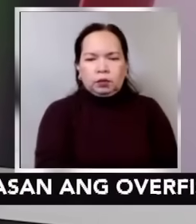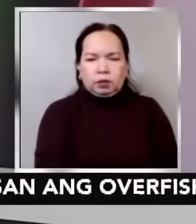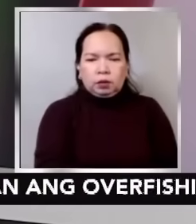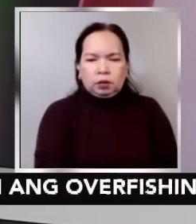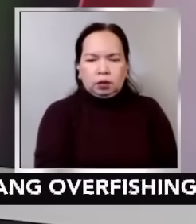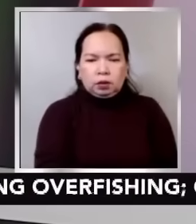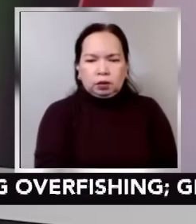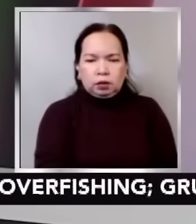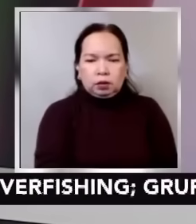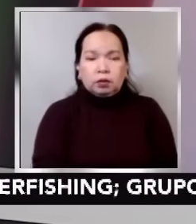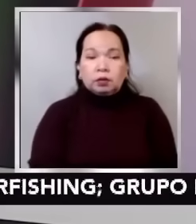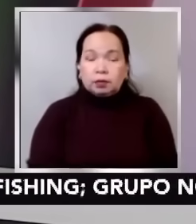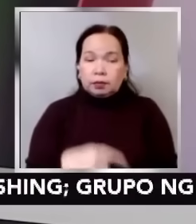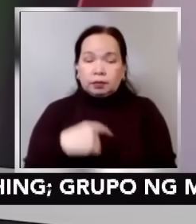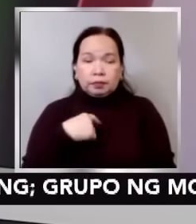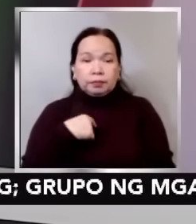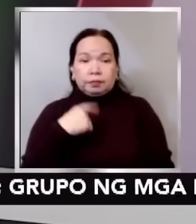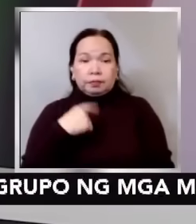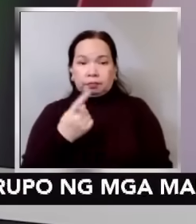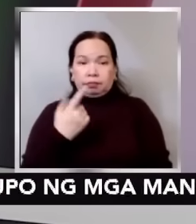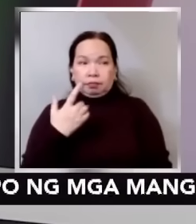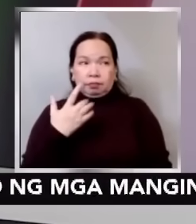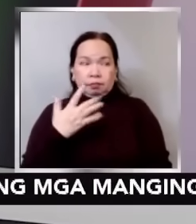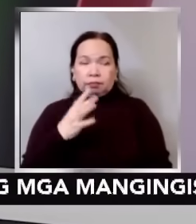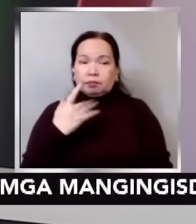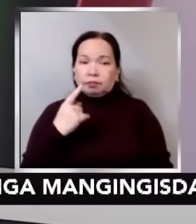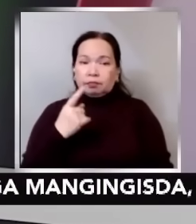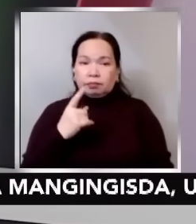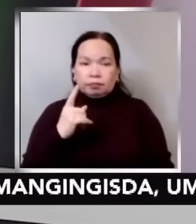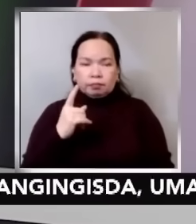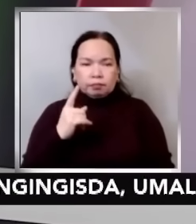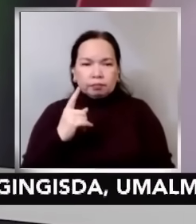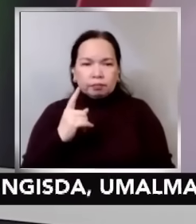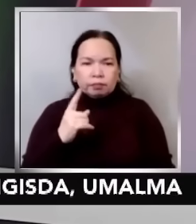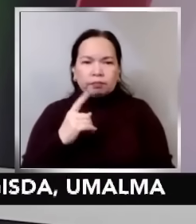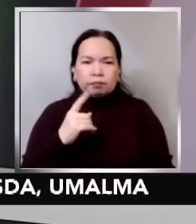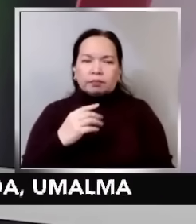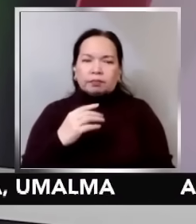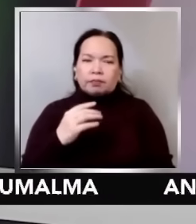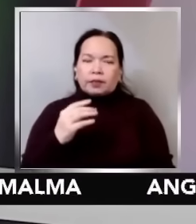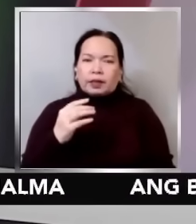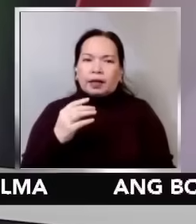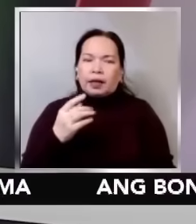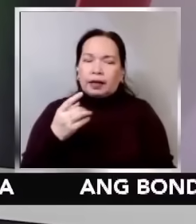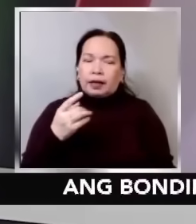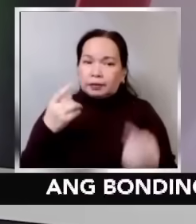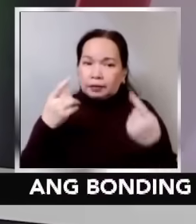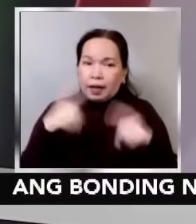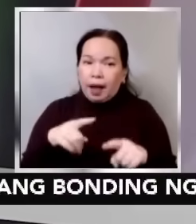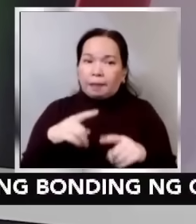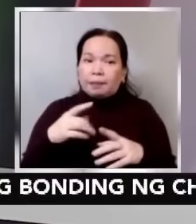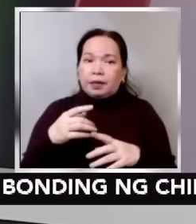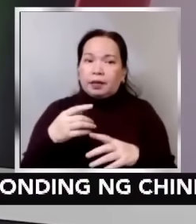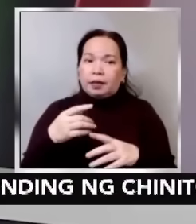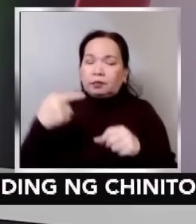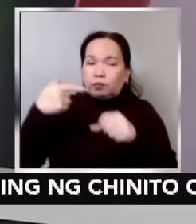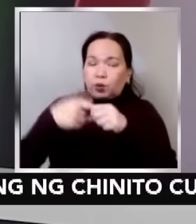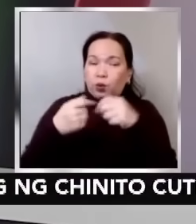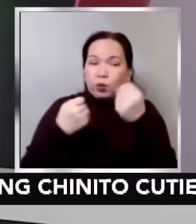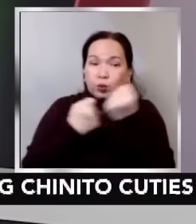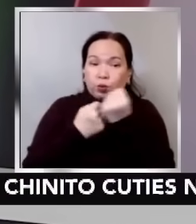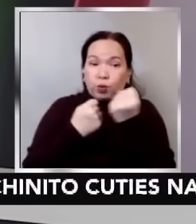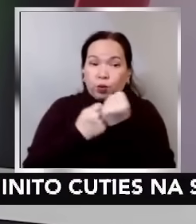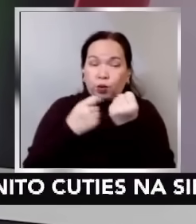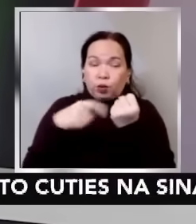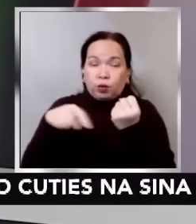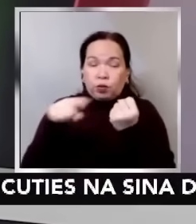Planchado na ang isa sa mga balakid sa pamamahagi ng fuel subsidy para sa mga driver ng pampublikong transportasyon. Binigyan niya ng exemption ng COMELEC